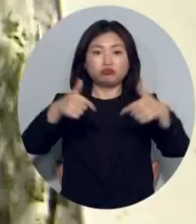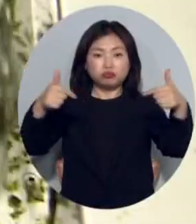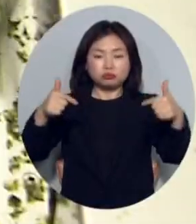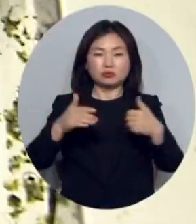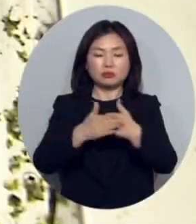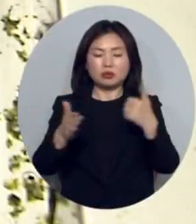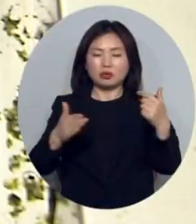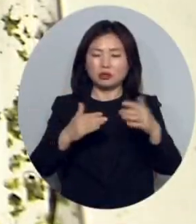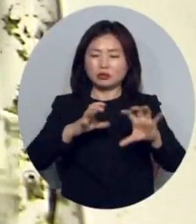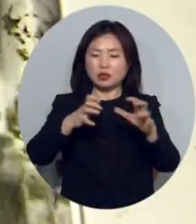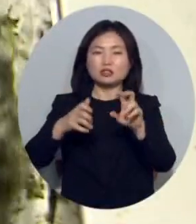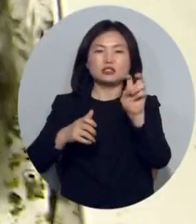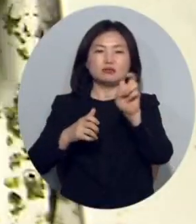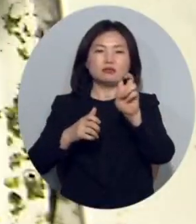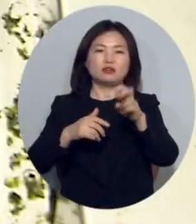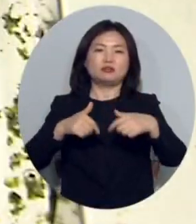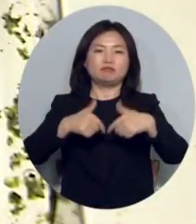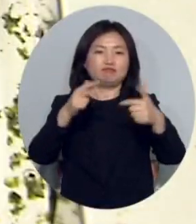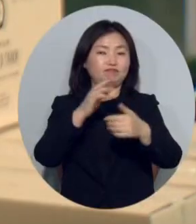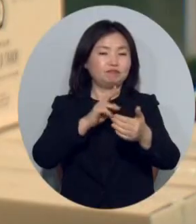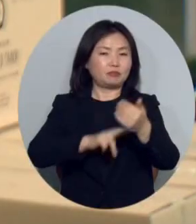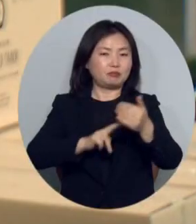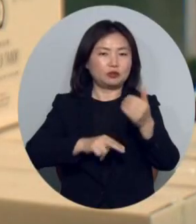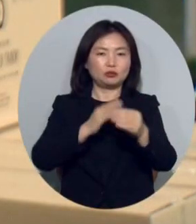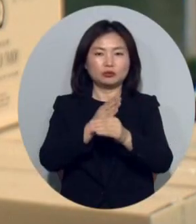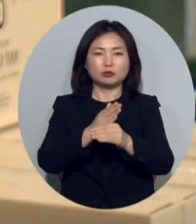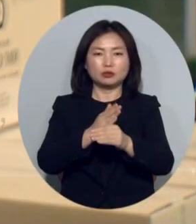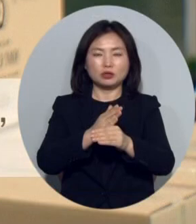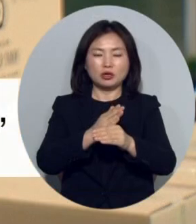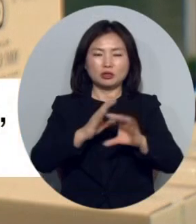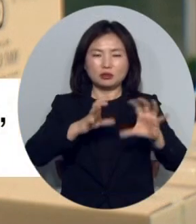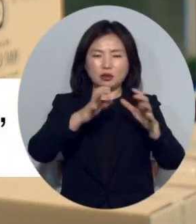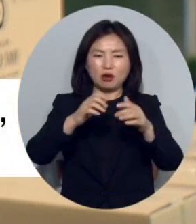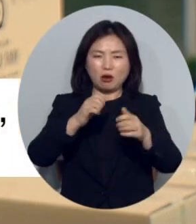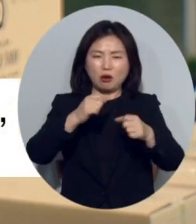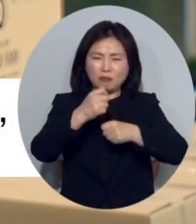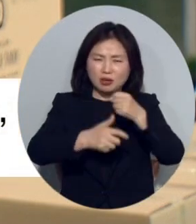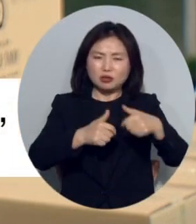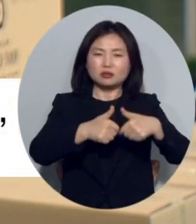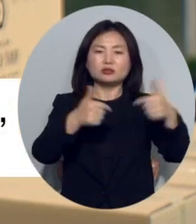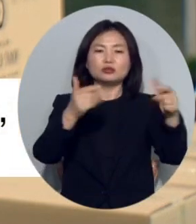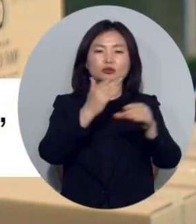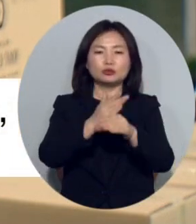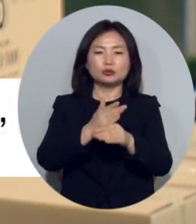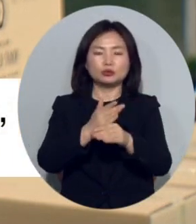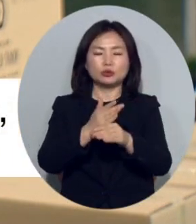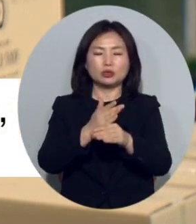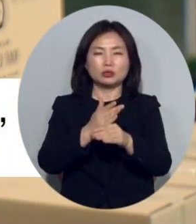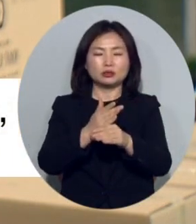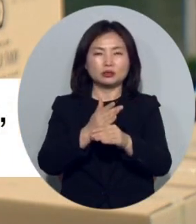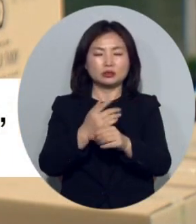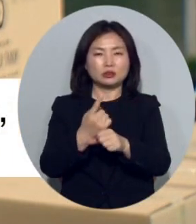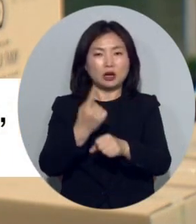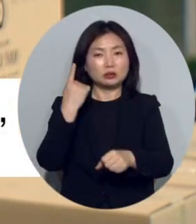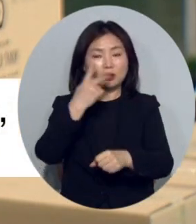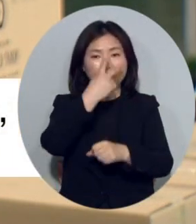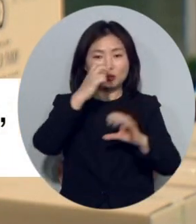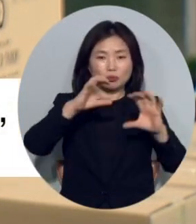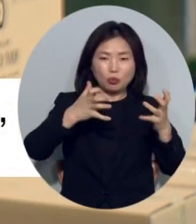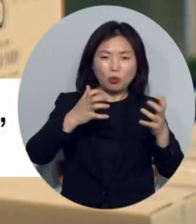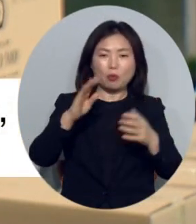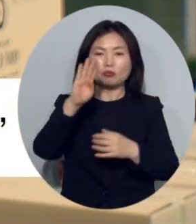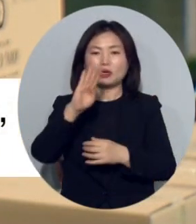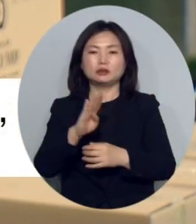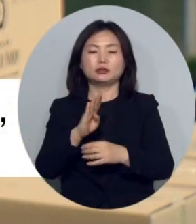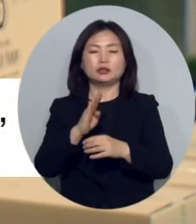이젠 20여 개 나라에 이르고 있습니다. 매년 확대가 되고 있습니다. 저희 같은 경우에는 작년에 멕시코,